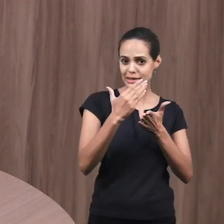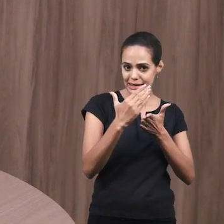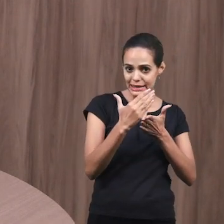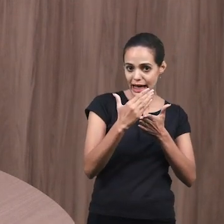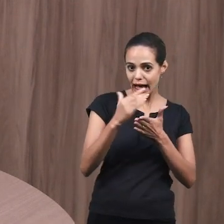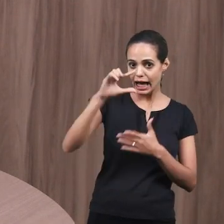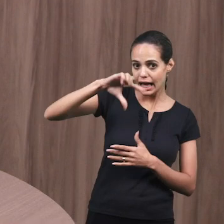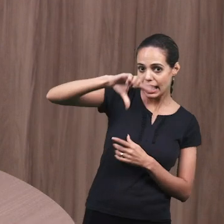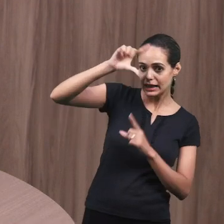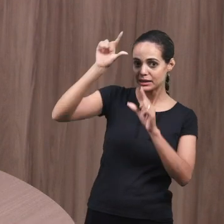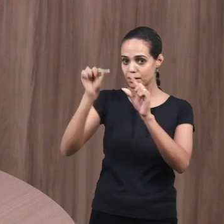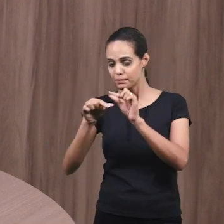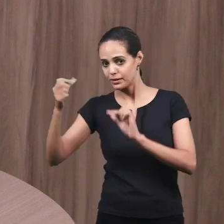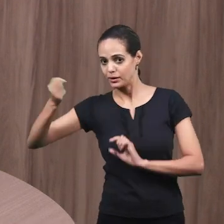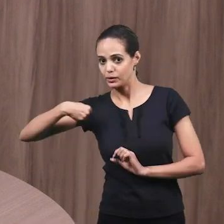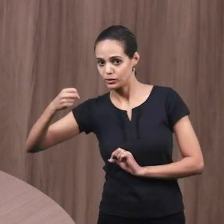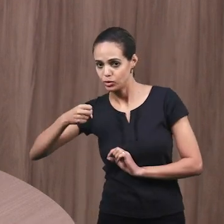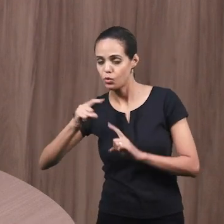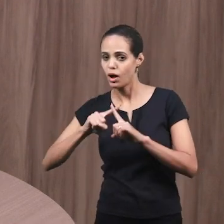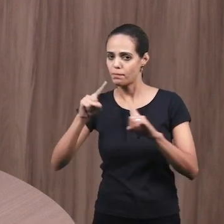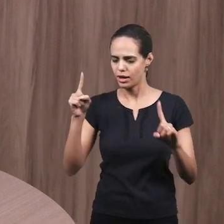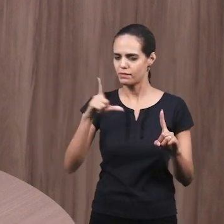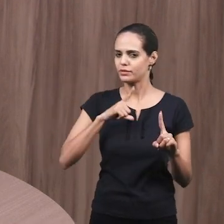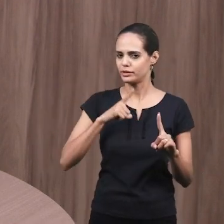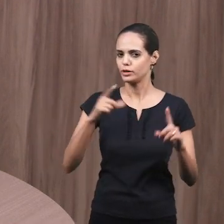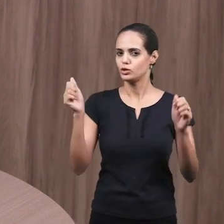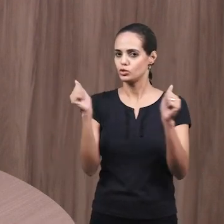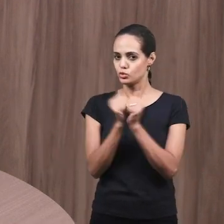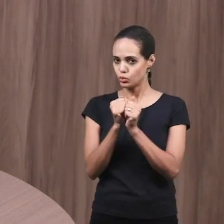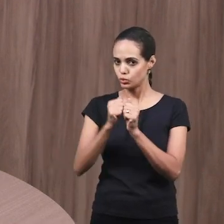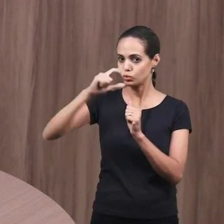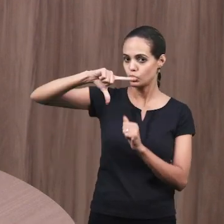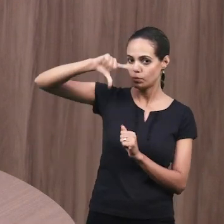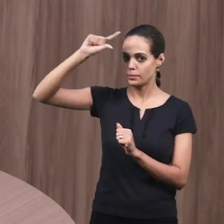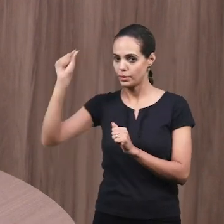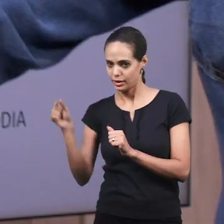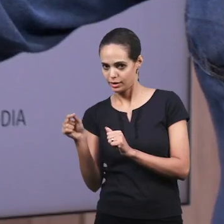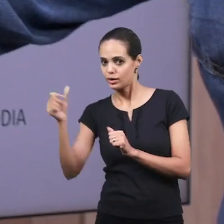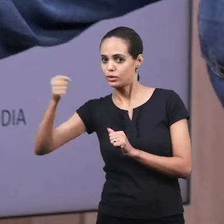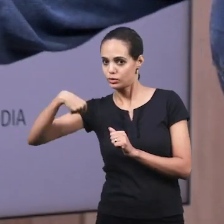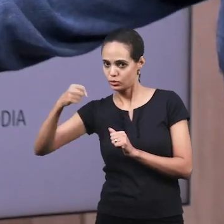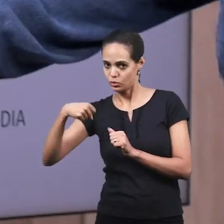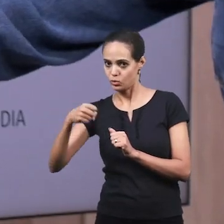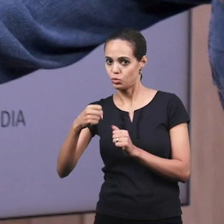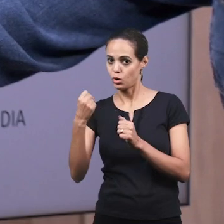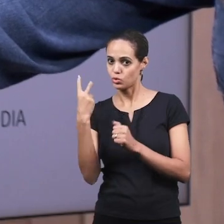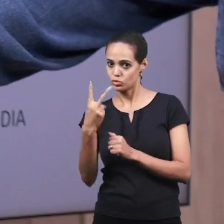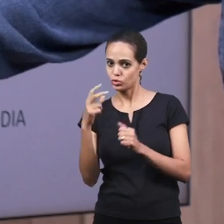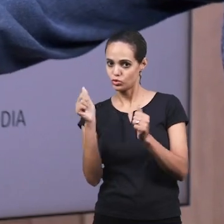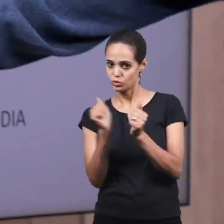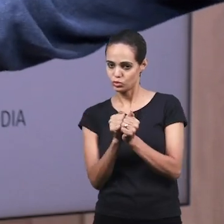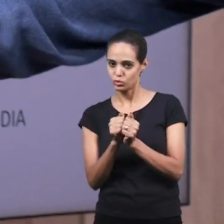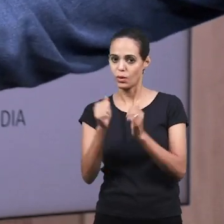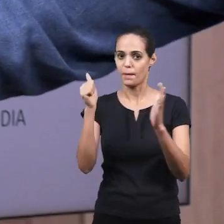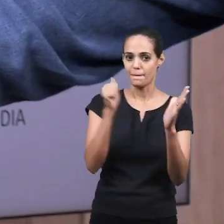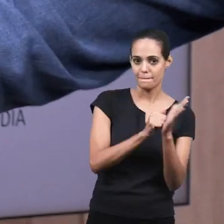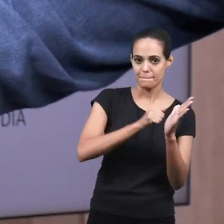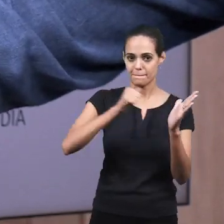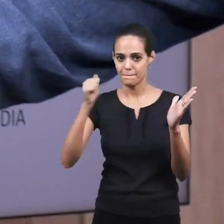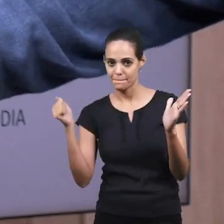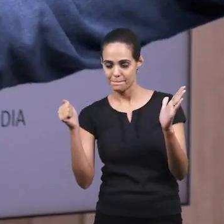la demi-lune. Mais après, il va jouer avec la demi-lune. Regardez, le premier temps, silence. Deuxième